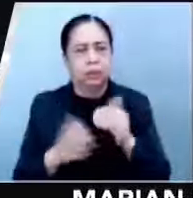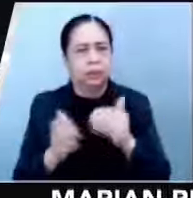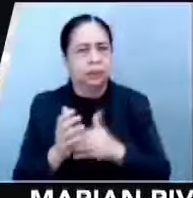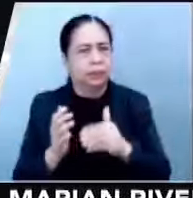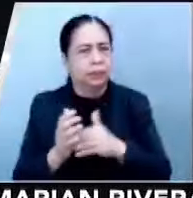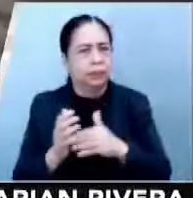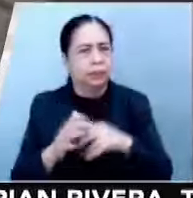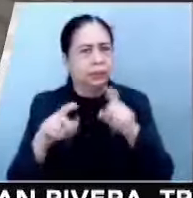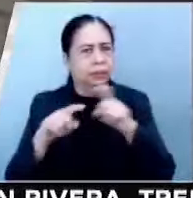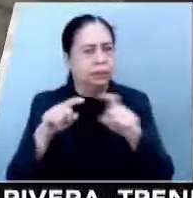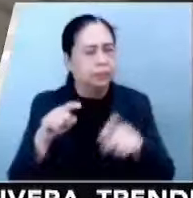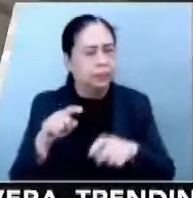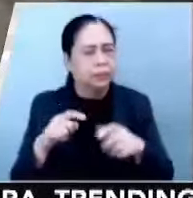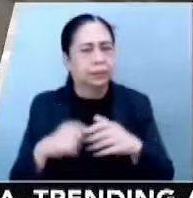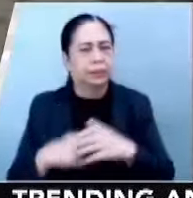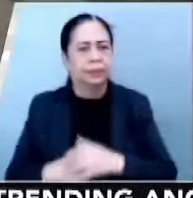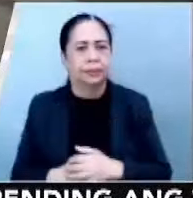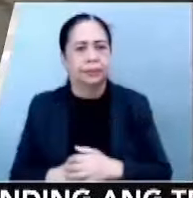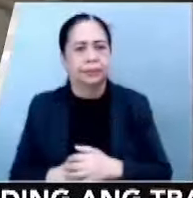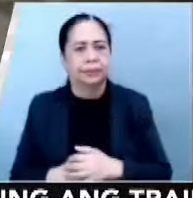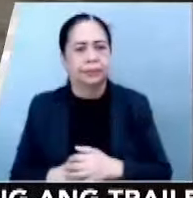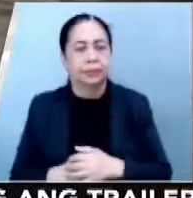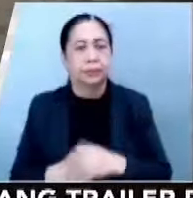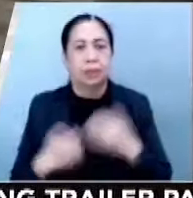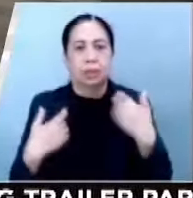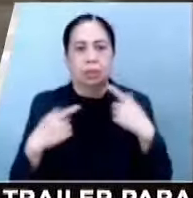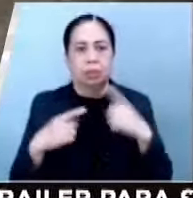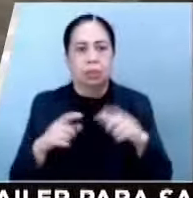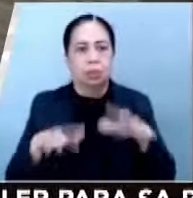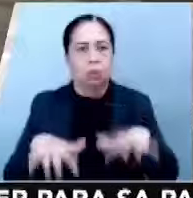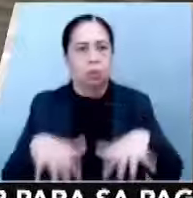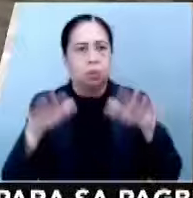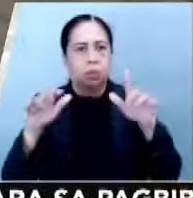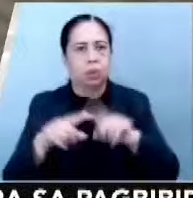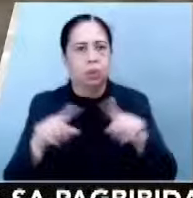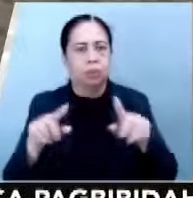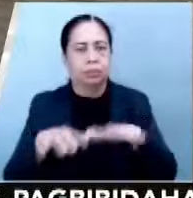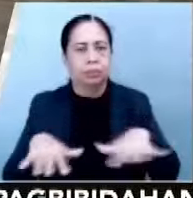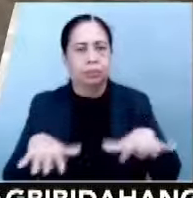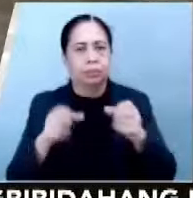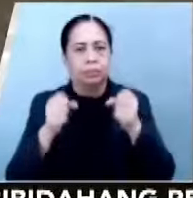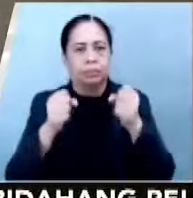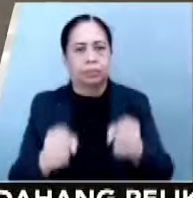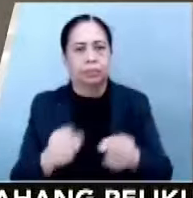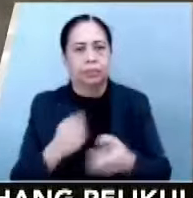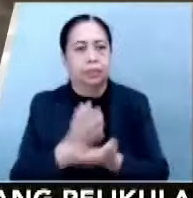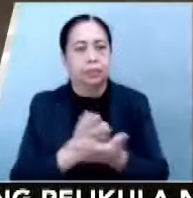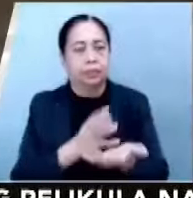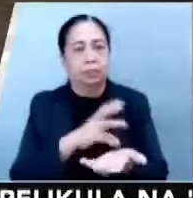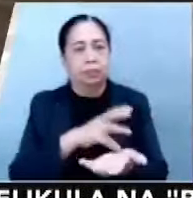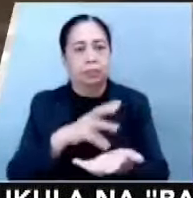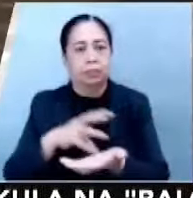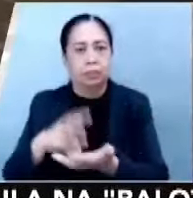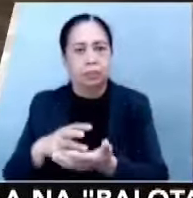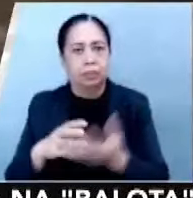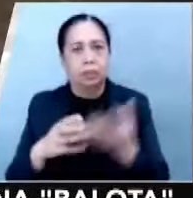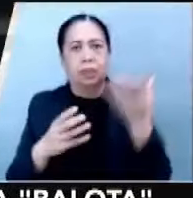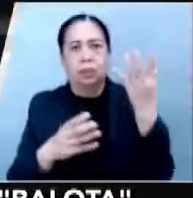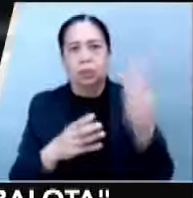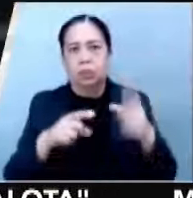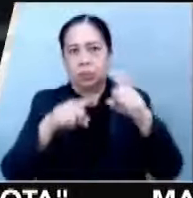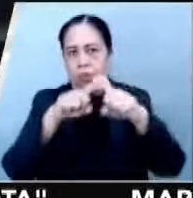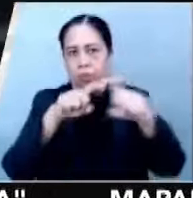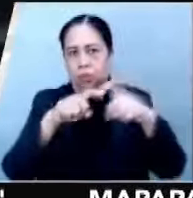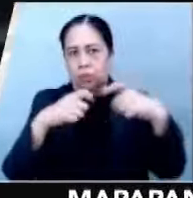at pagkidlat. Nag-iwan din yan ang baha sa ilang kalsada at may ilang lugar ding nawala ng kuryente.